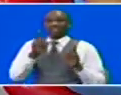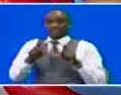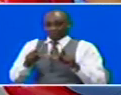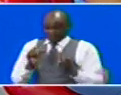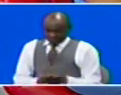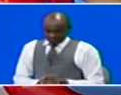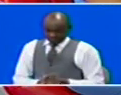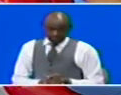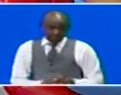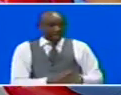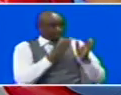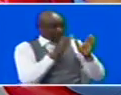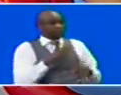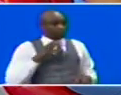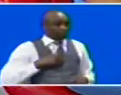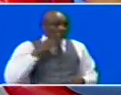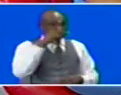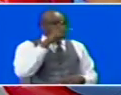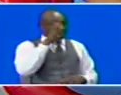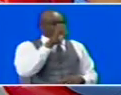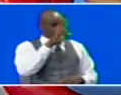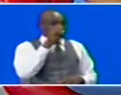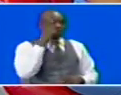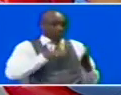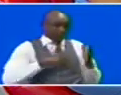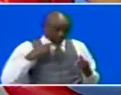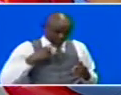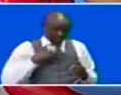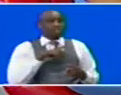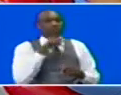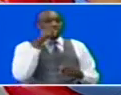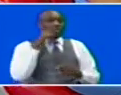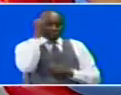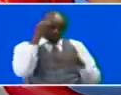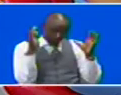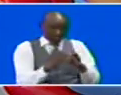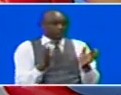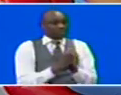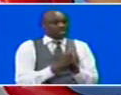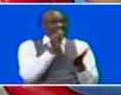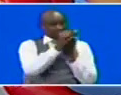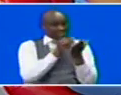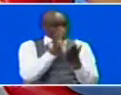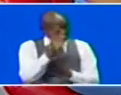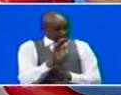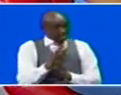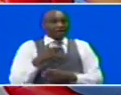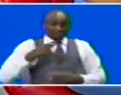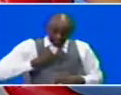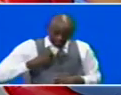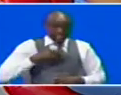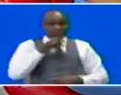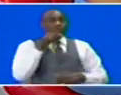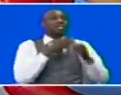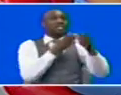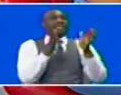Diol kutoka Kasarani anasema mimi humchagua kiongozi kutokana na chama chake na ajenda yake. Pastor Omulo anasema nachagua kiongozi ambaye